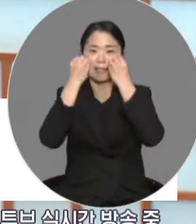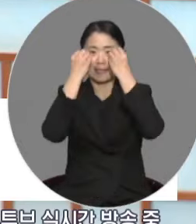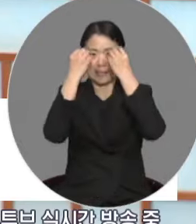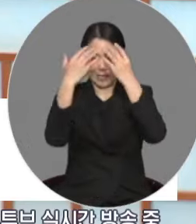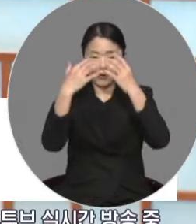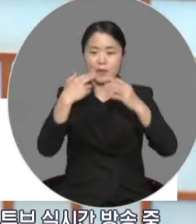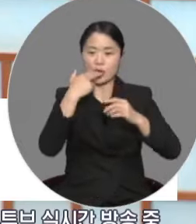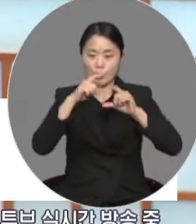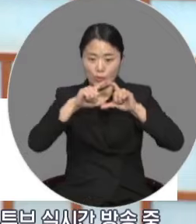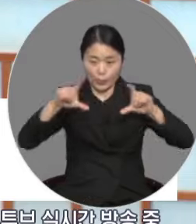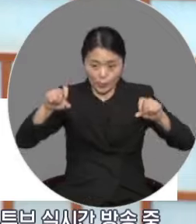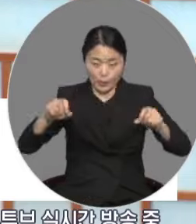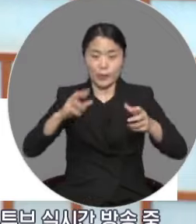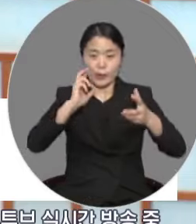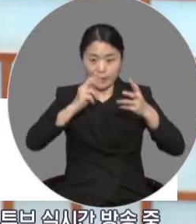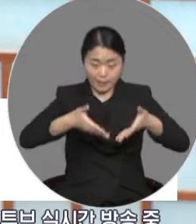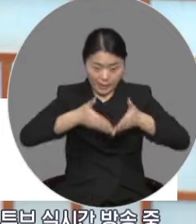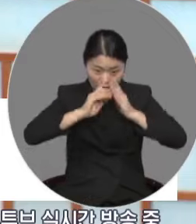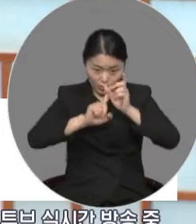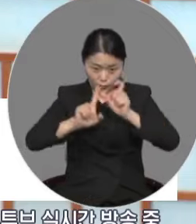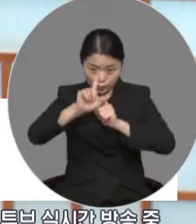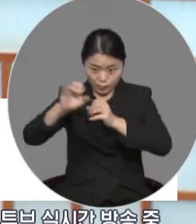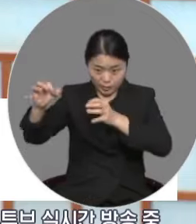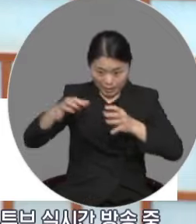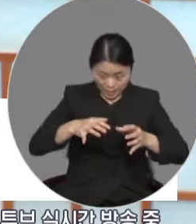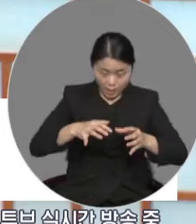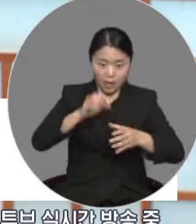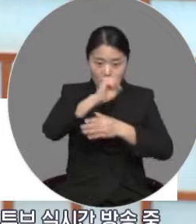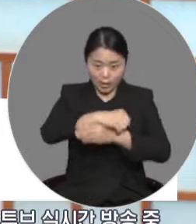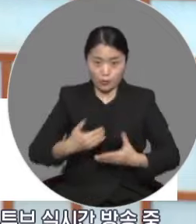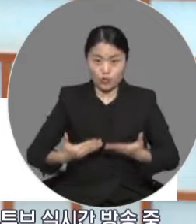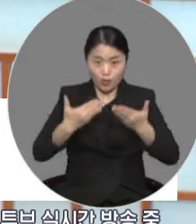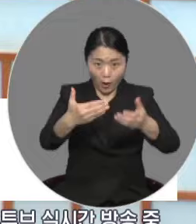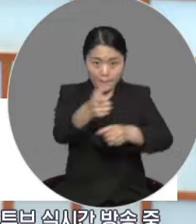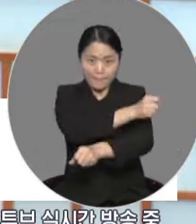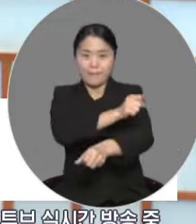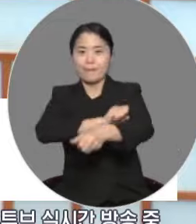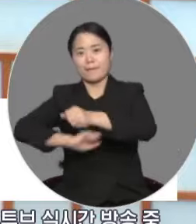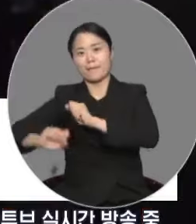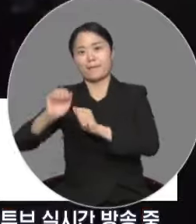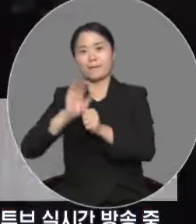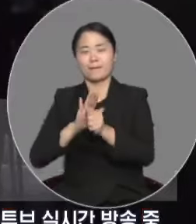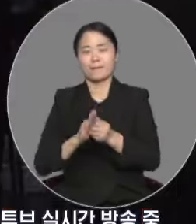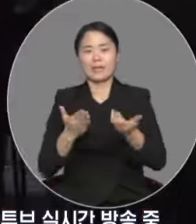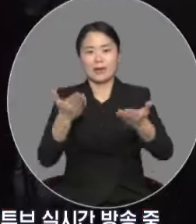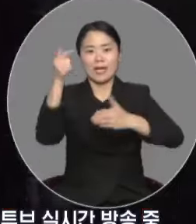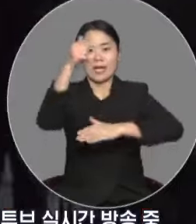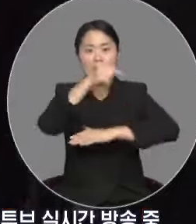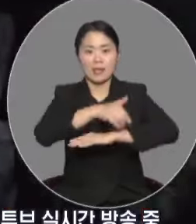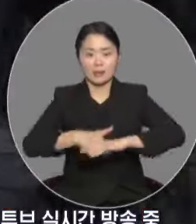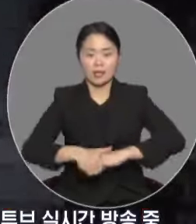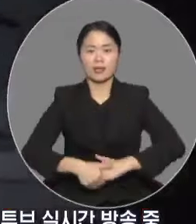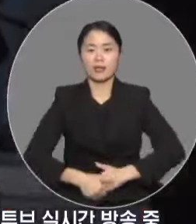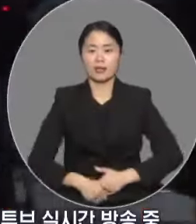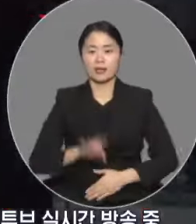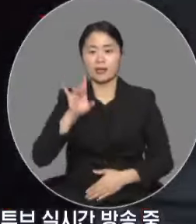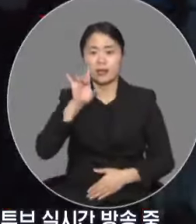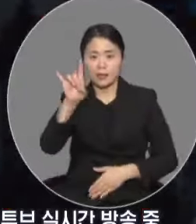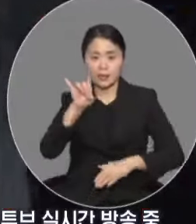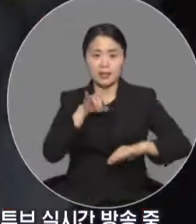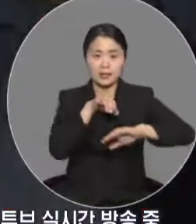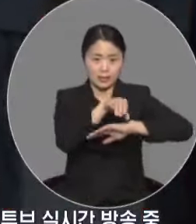투자에도 신속한 인허가를 위해 전폭적인 지원에 나설 계획입니다. 현대차